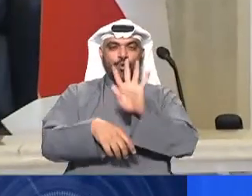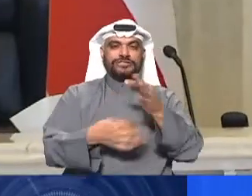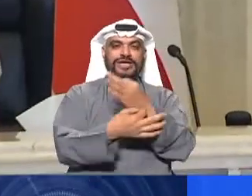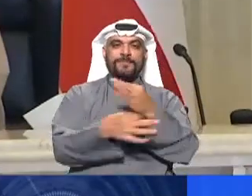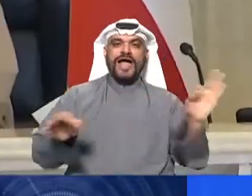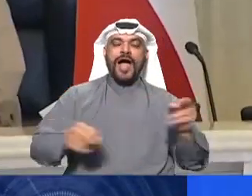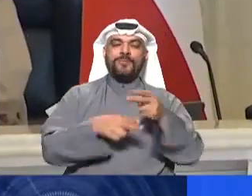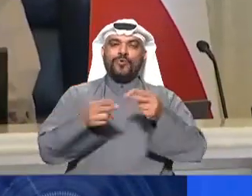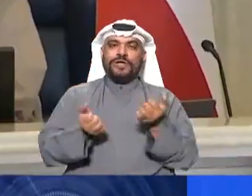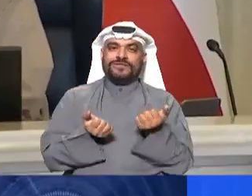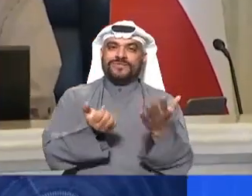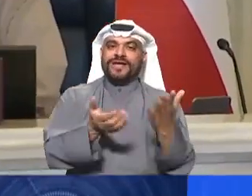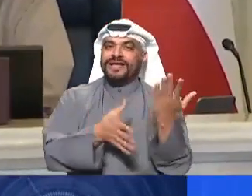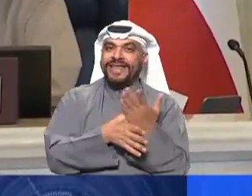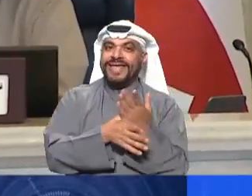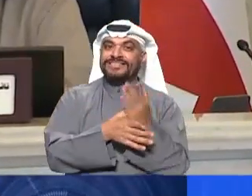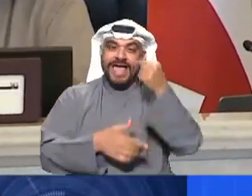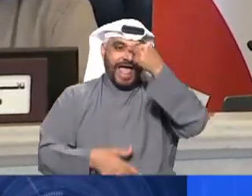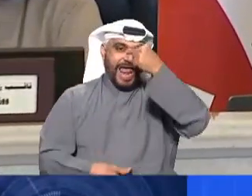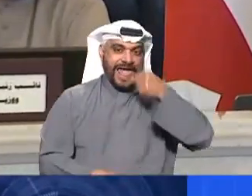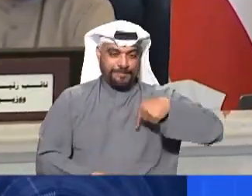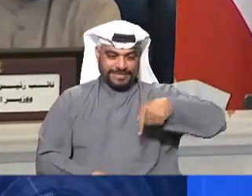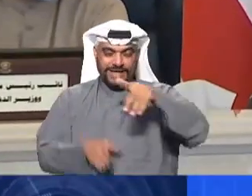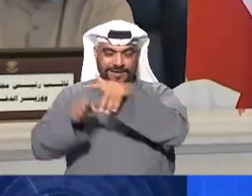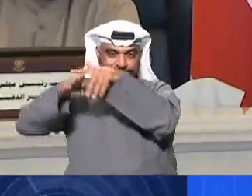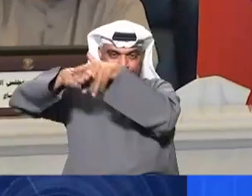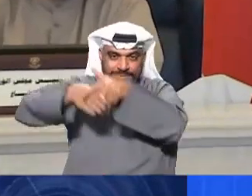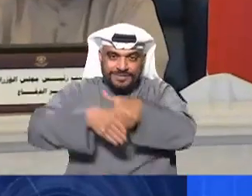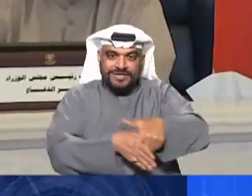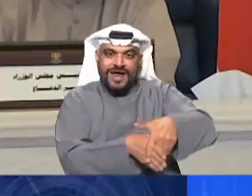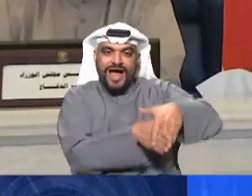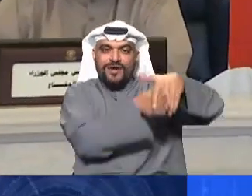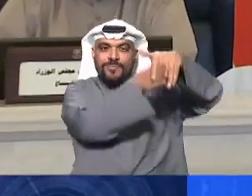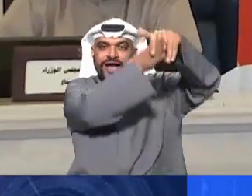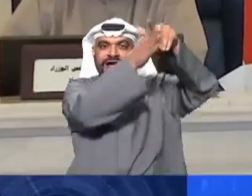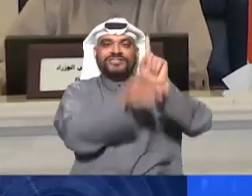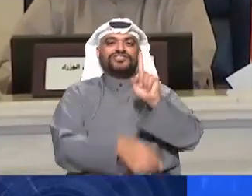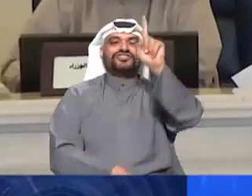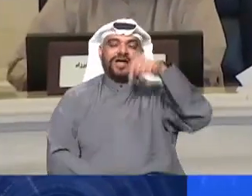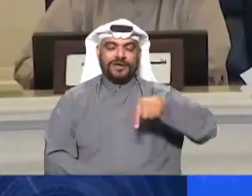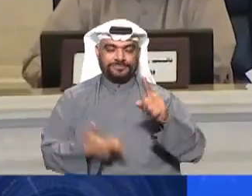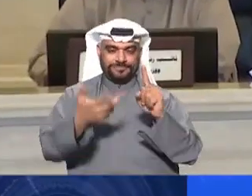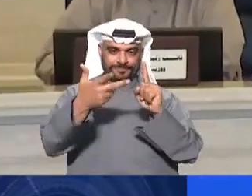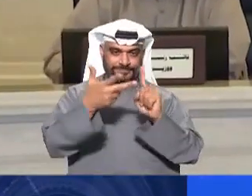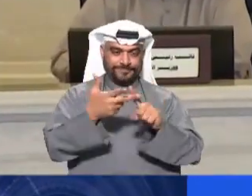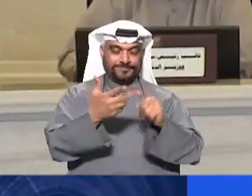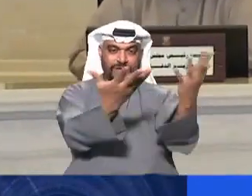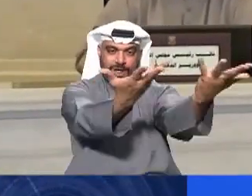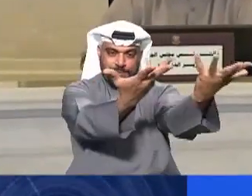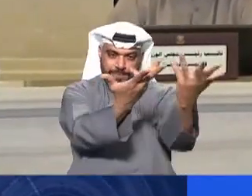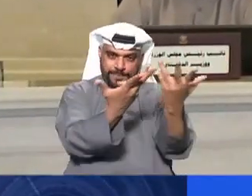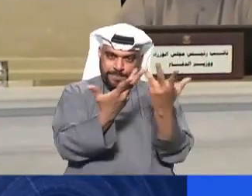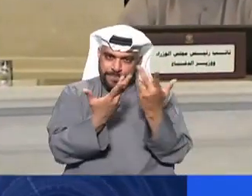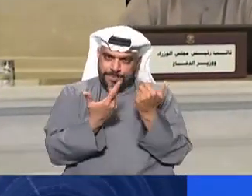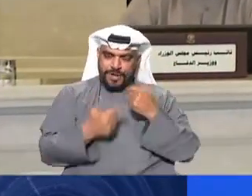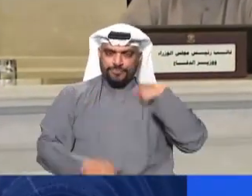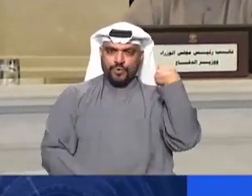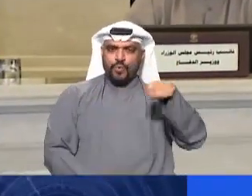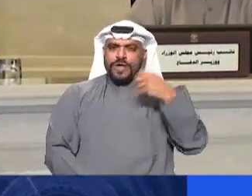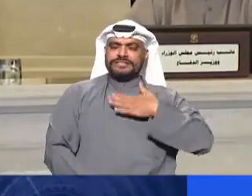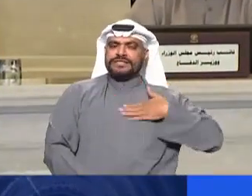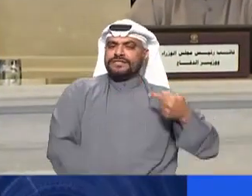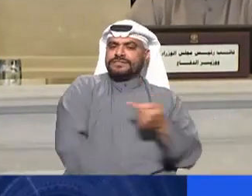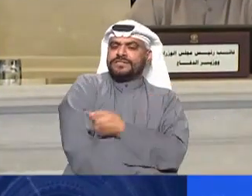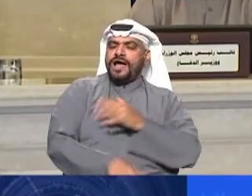الكريم. ثم استمع مجلس الوزراء إلى شرح قدمه وزير الصحة الشيخ الدكتور باسل حمود الصباح حول آخر التطورات